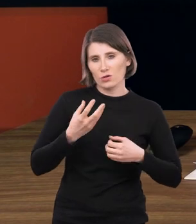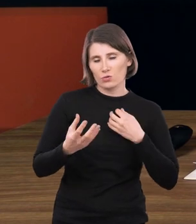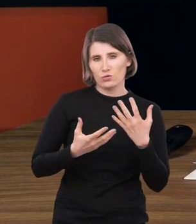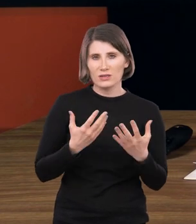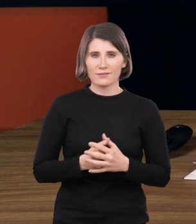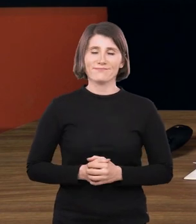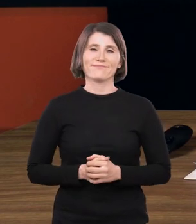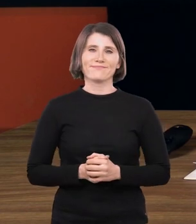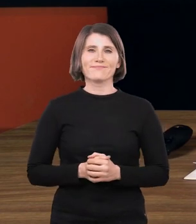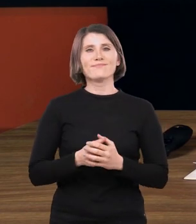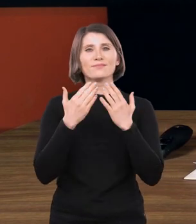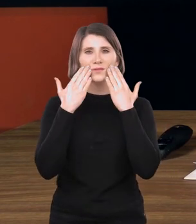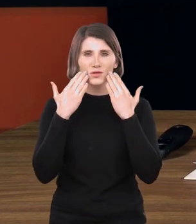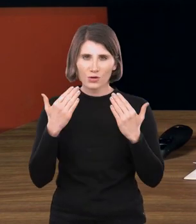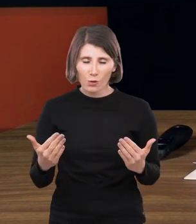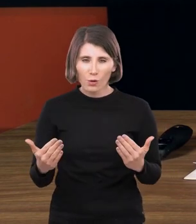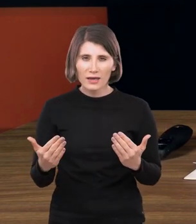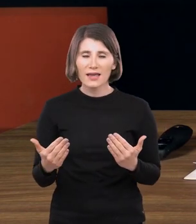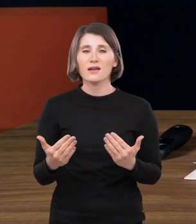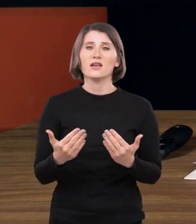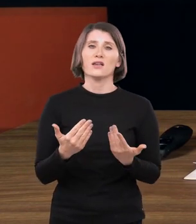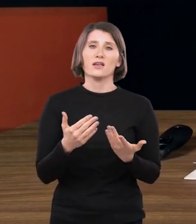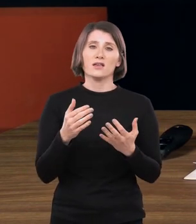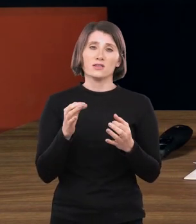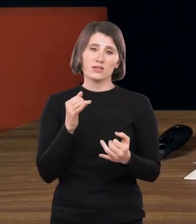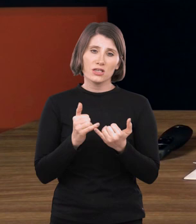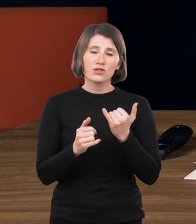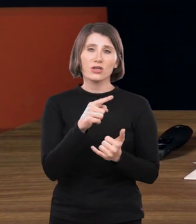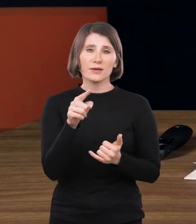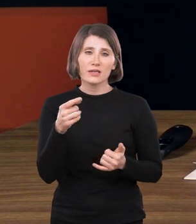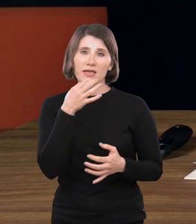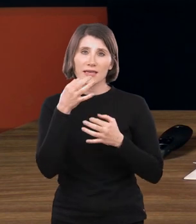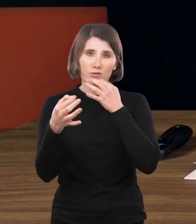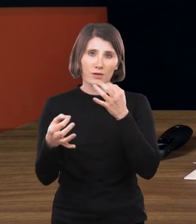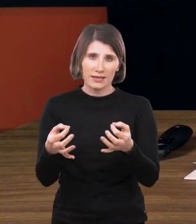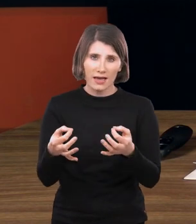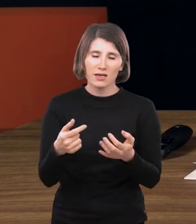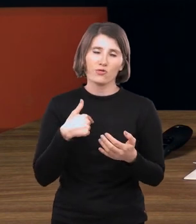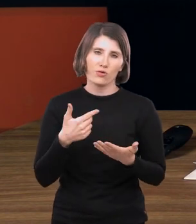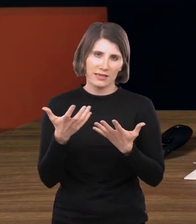Dziękuję Państwu bardzo. Jestem do Państwa dyspozycji. Jeśli będą jakieś pytania, to zachęcam.